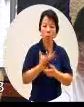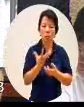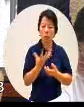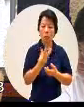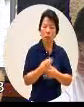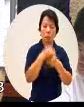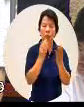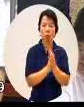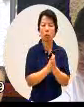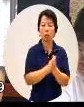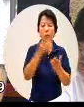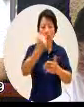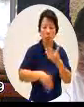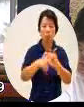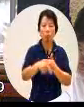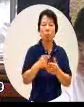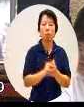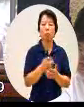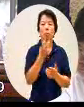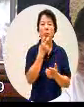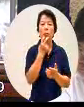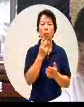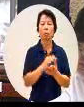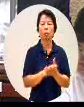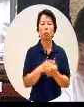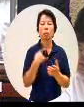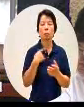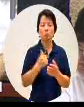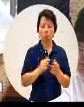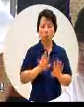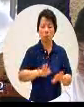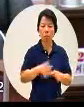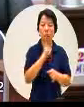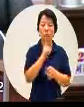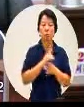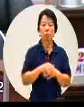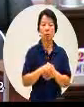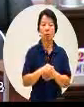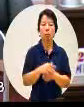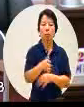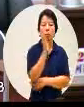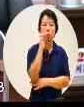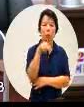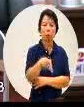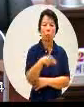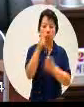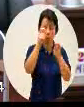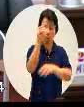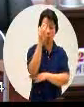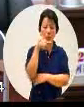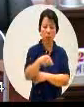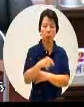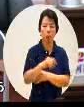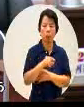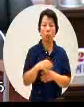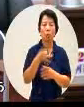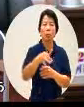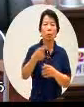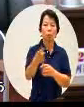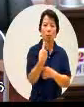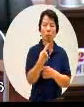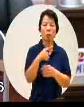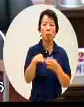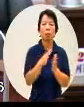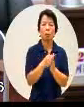年那把中央那個扣掉了因為中央是中我現在只講的是什麼市政府的自有裁員來上一月你才可以